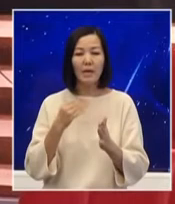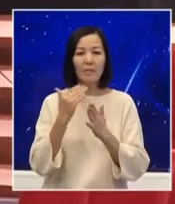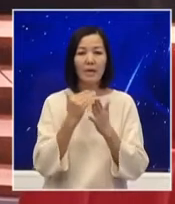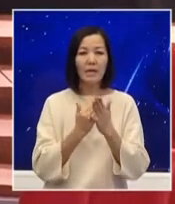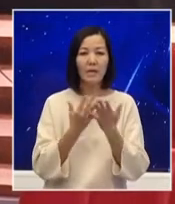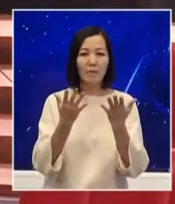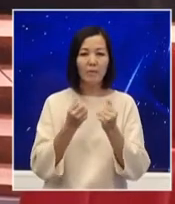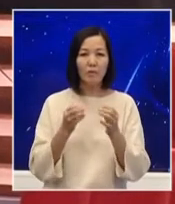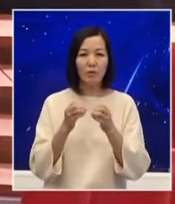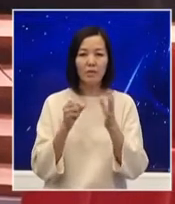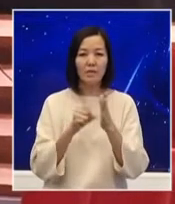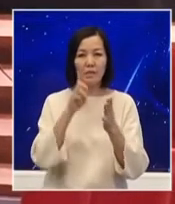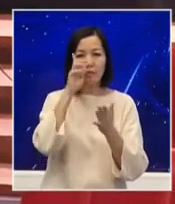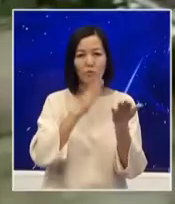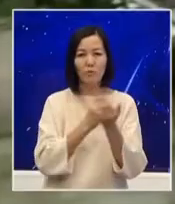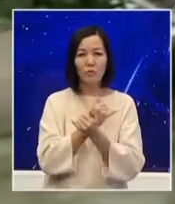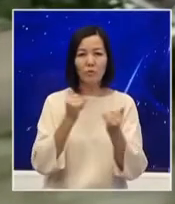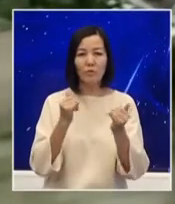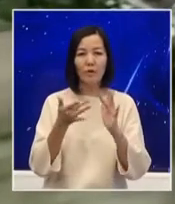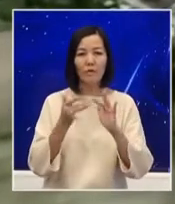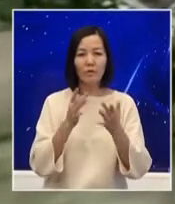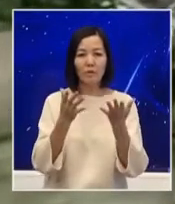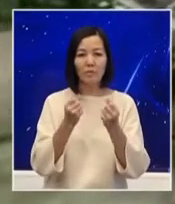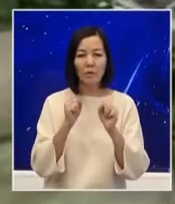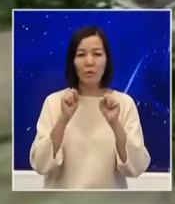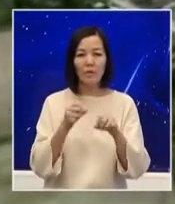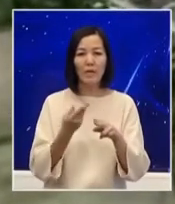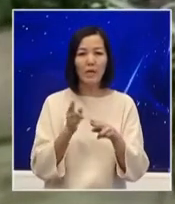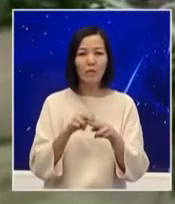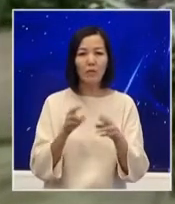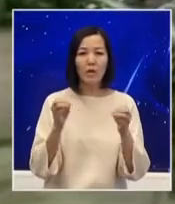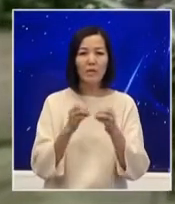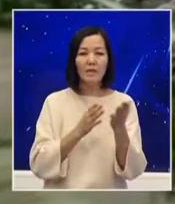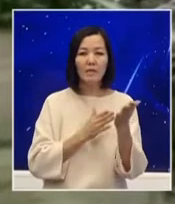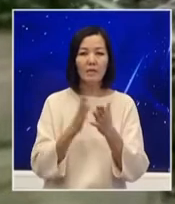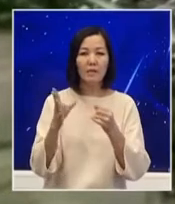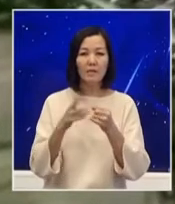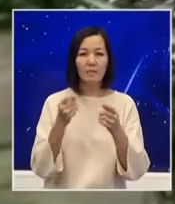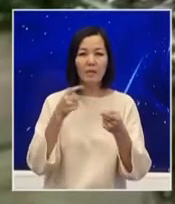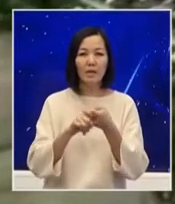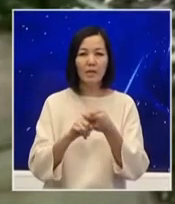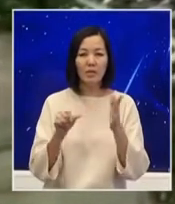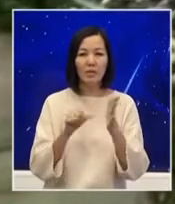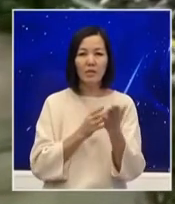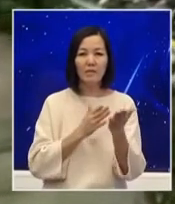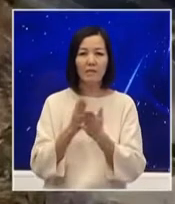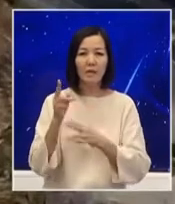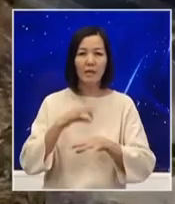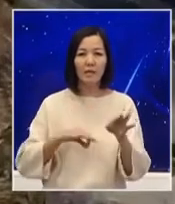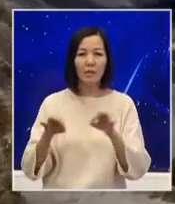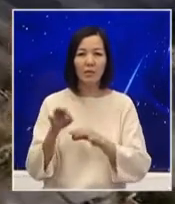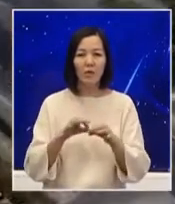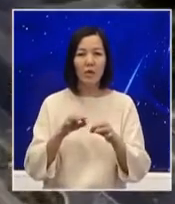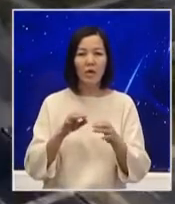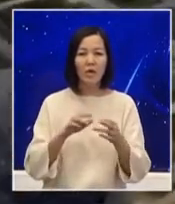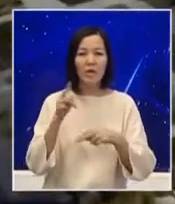данной программы – получение 16 госуслуг в режиме онлайн, из которых 10 в сфере земельных отношений, 6 в сфере